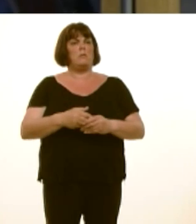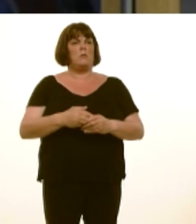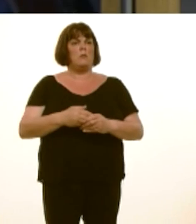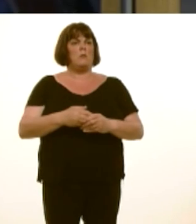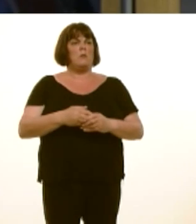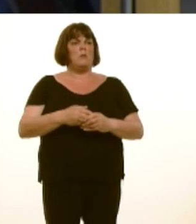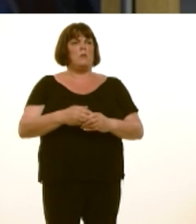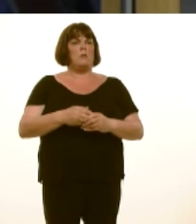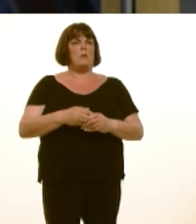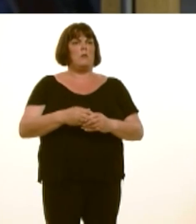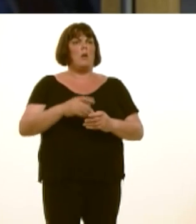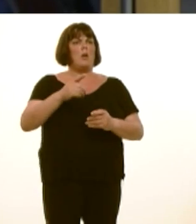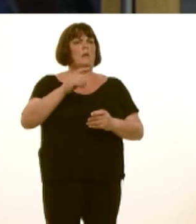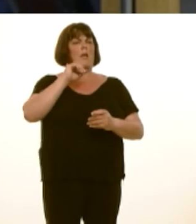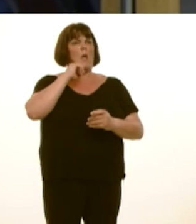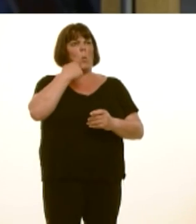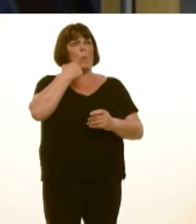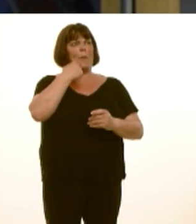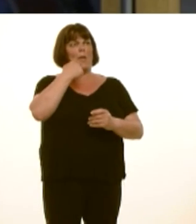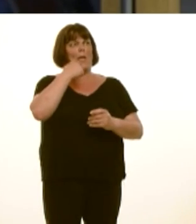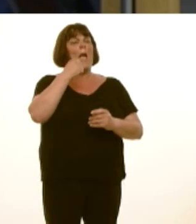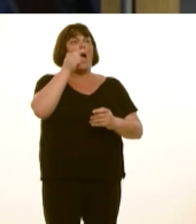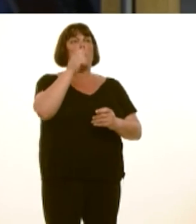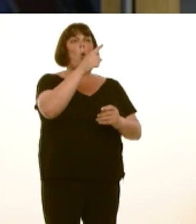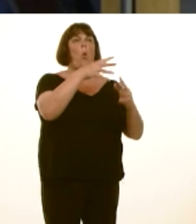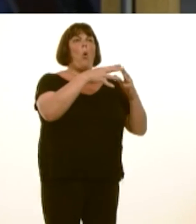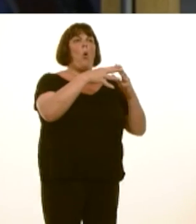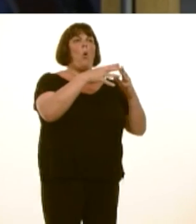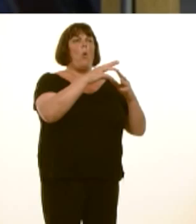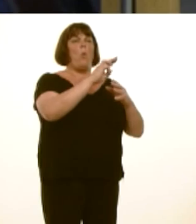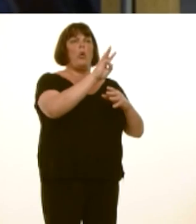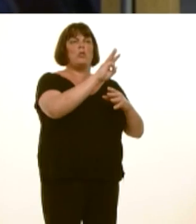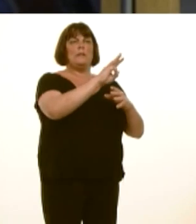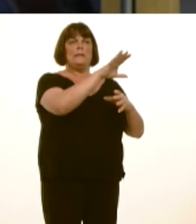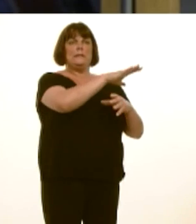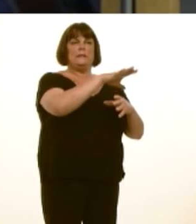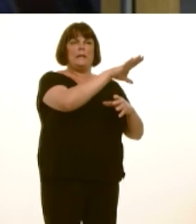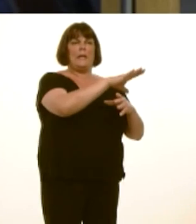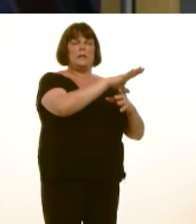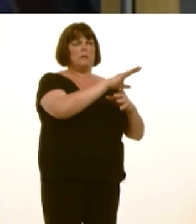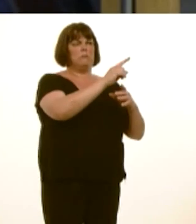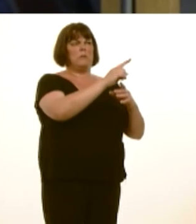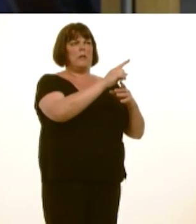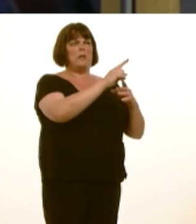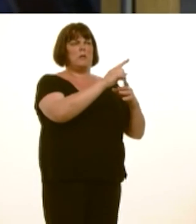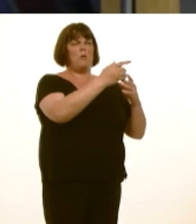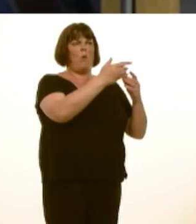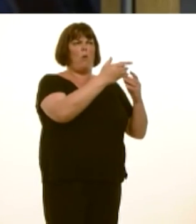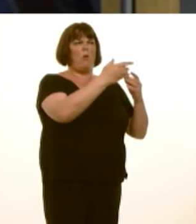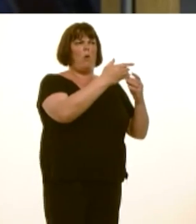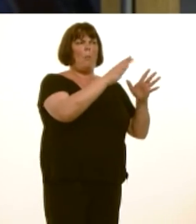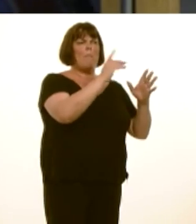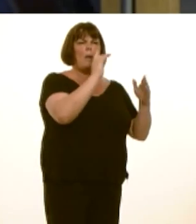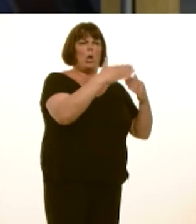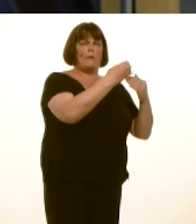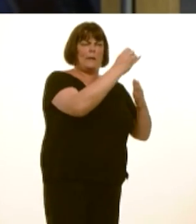ydych chi'n gallu gwneud mwy fel Llywodraeth? Rwy'n gwybod bod y Gweinidog yr economi yn edrych ar y sefyllfa